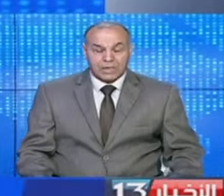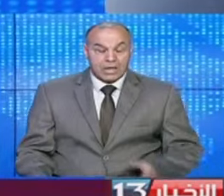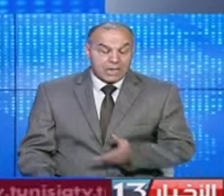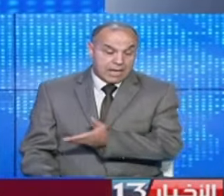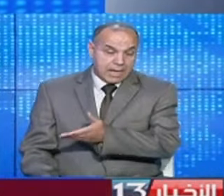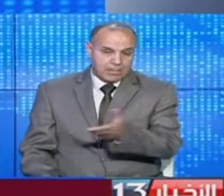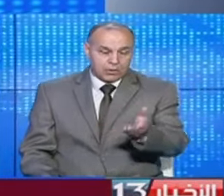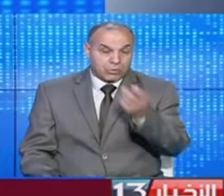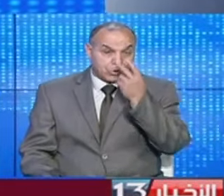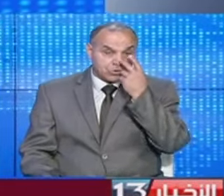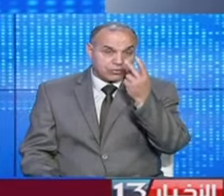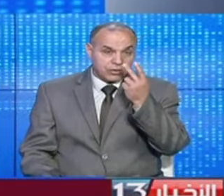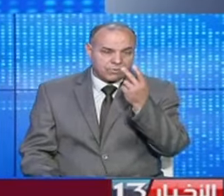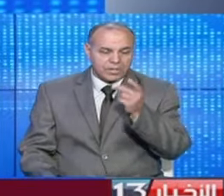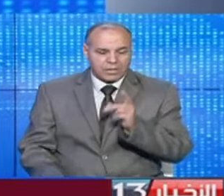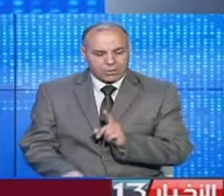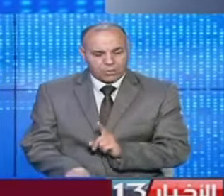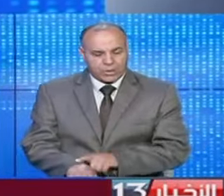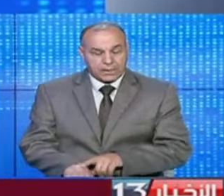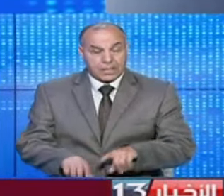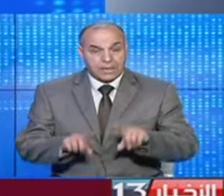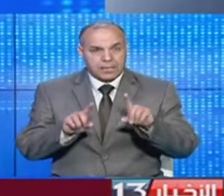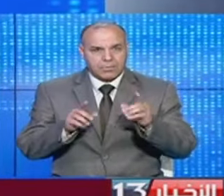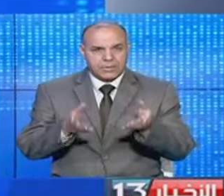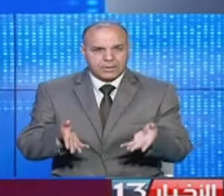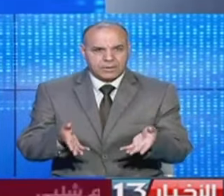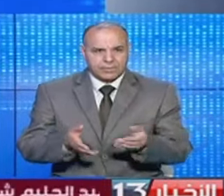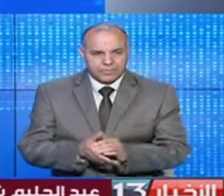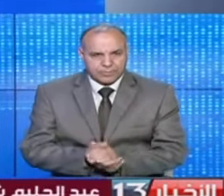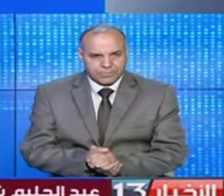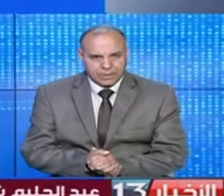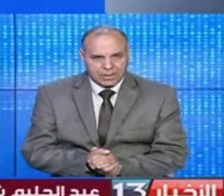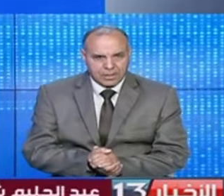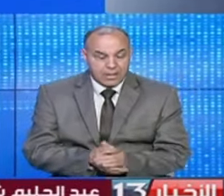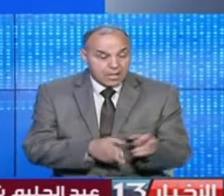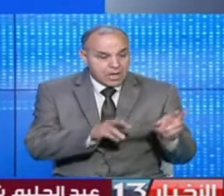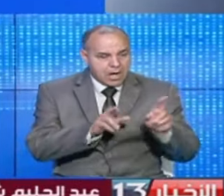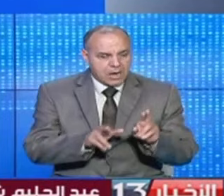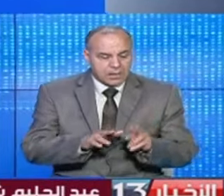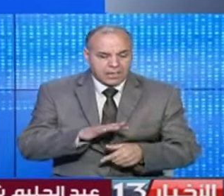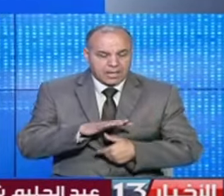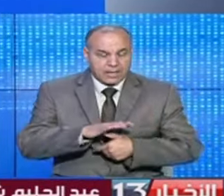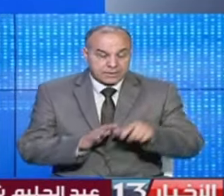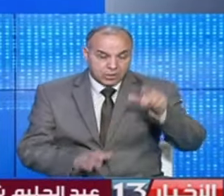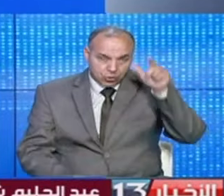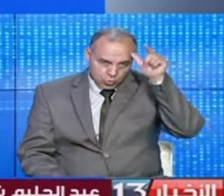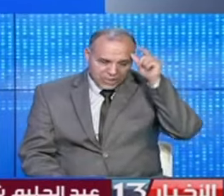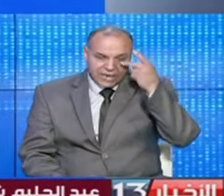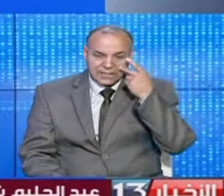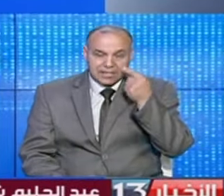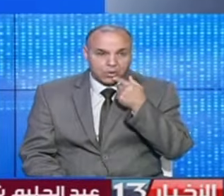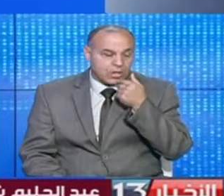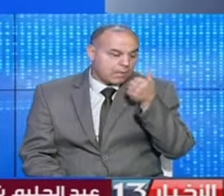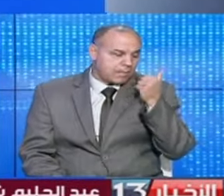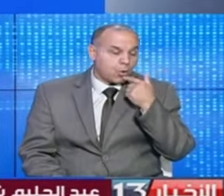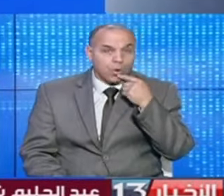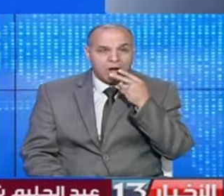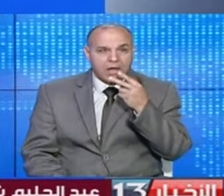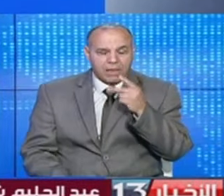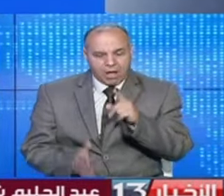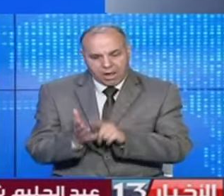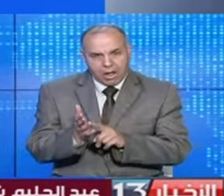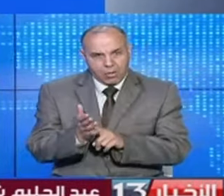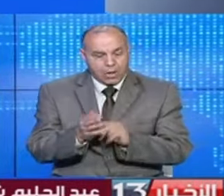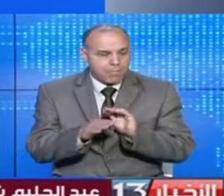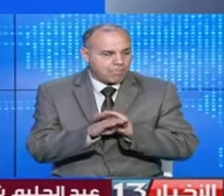أهلا بكم مشاهدينا الكرام في هذا الموعد الإخباري. أعاد رئيس الجمهورية قيس سعيد مساء أمس